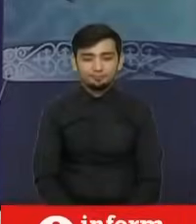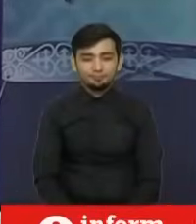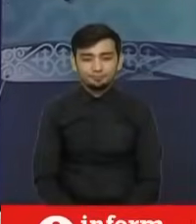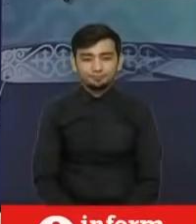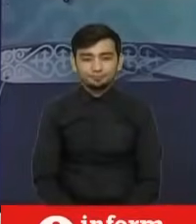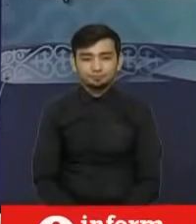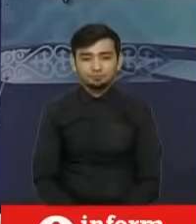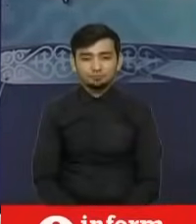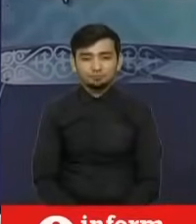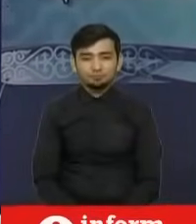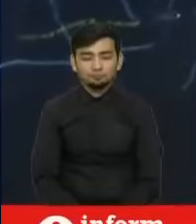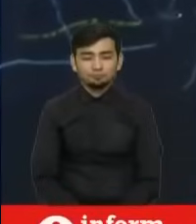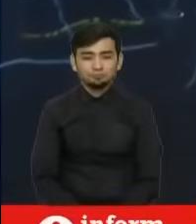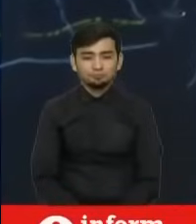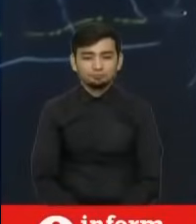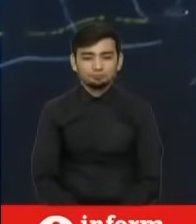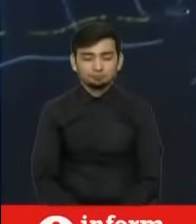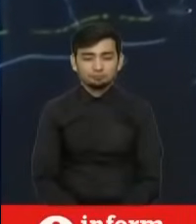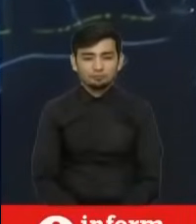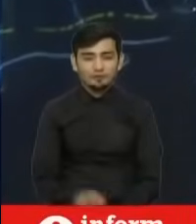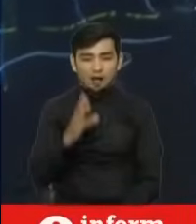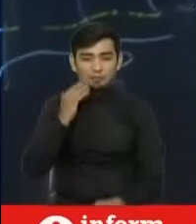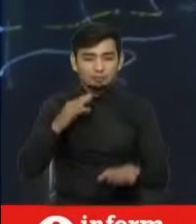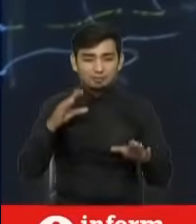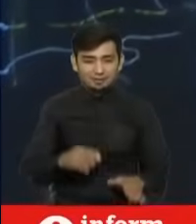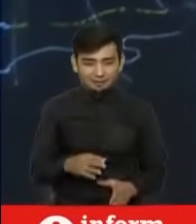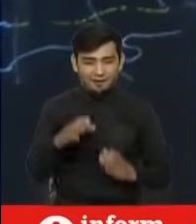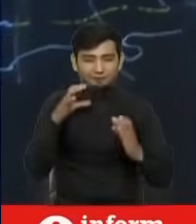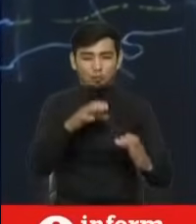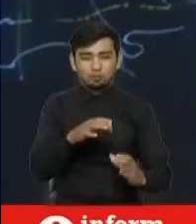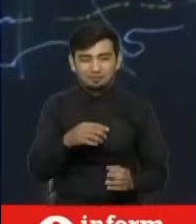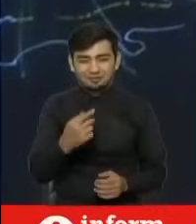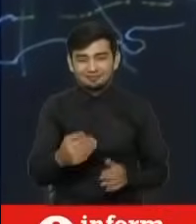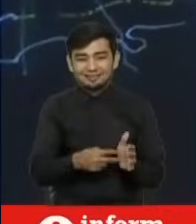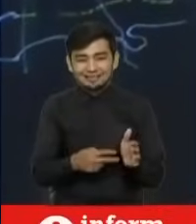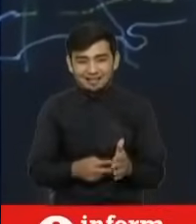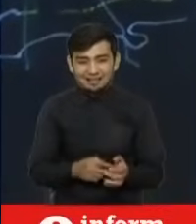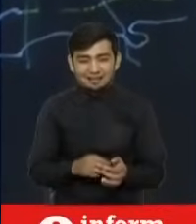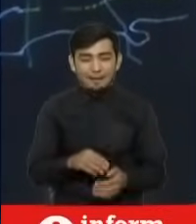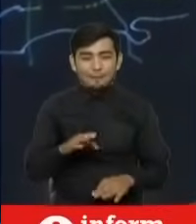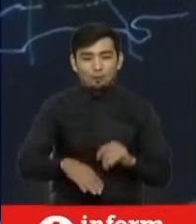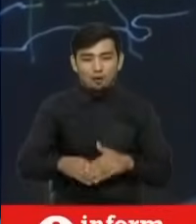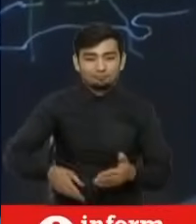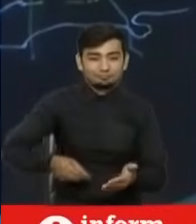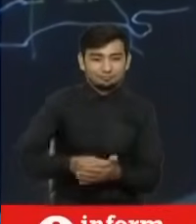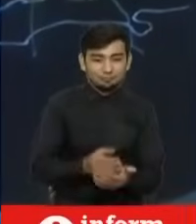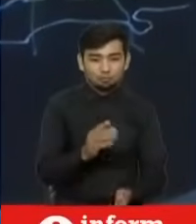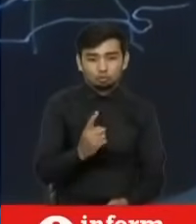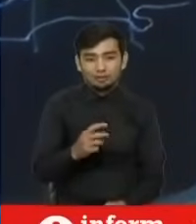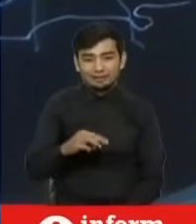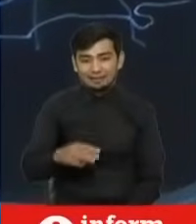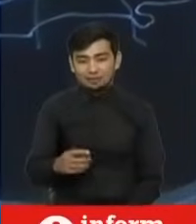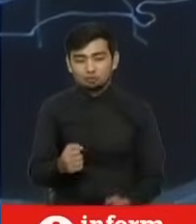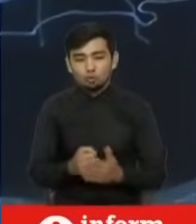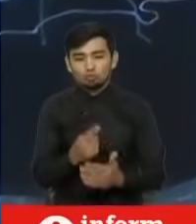кимжа информбюро в Алмааты проезд в общественном транспорте за безналичный расчёт поражается тинг до